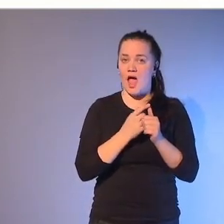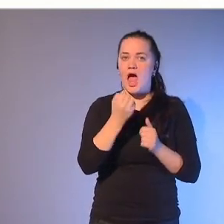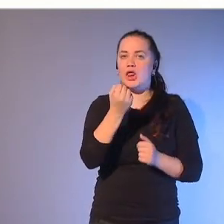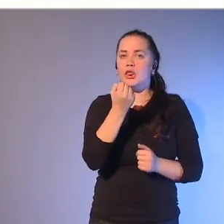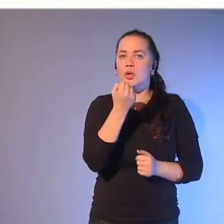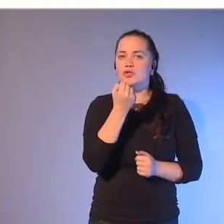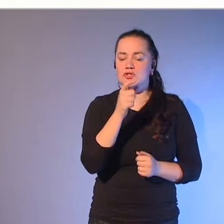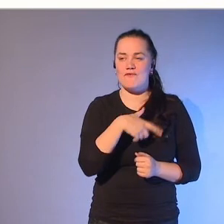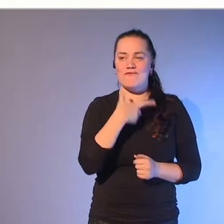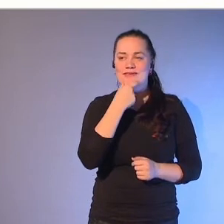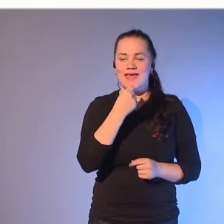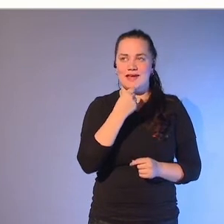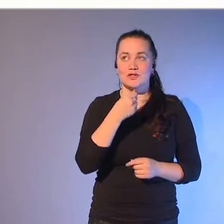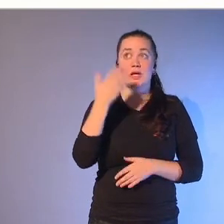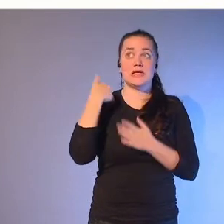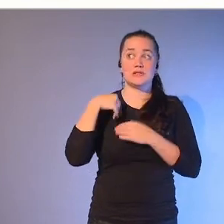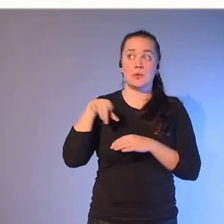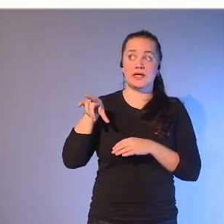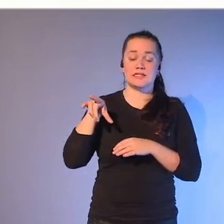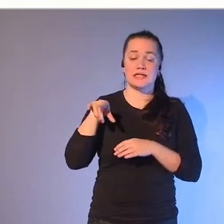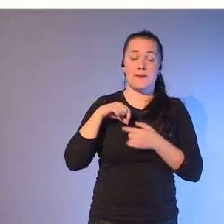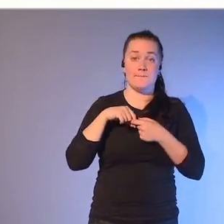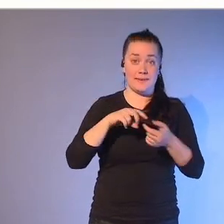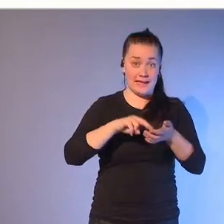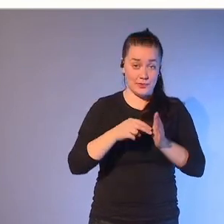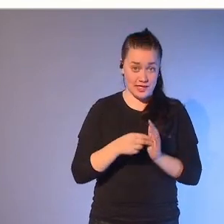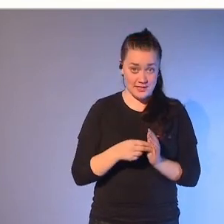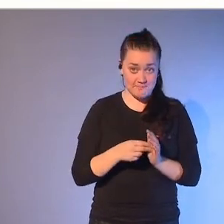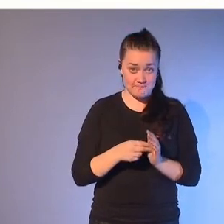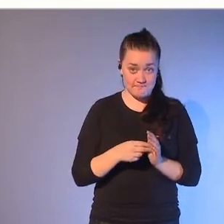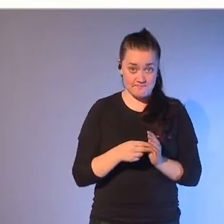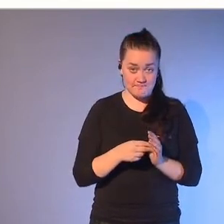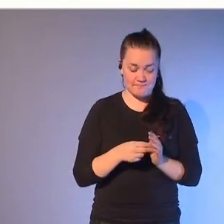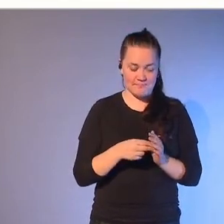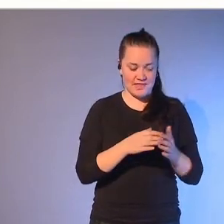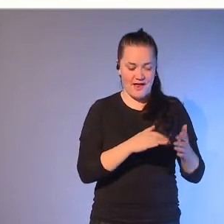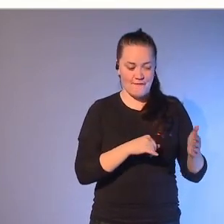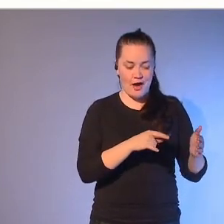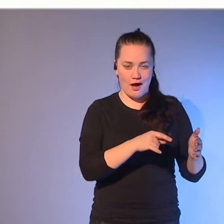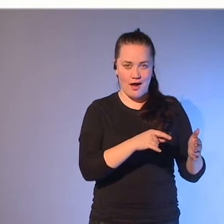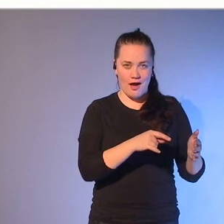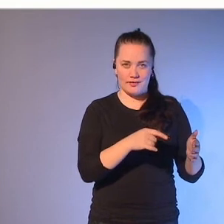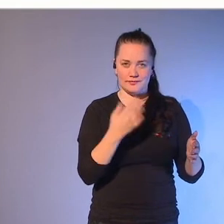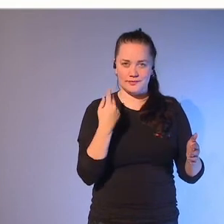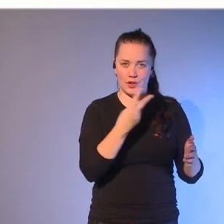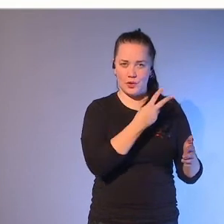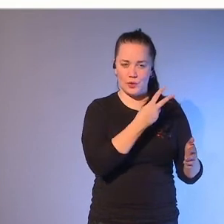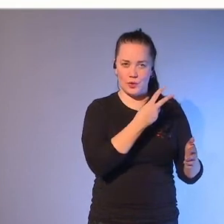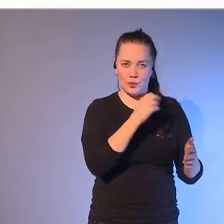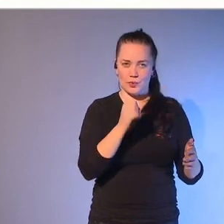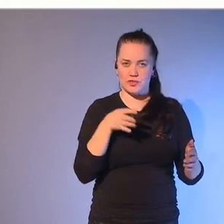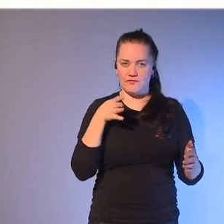trusselen som vi kjenner historisk når det gjelder teknologi. Den stammer fra det 2400 år